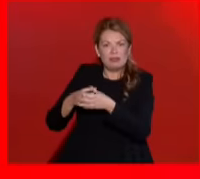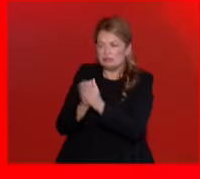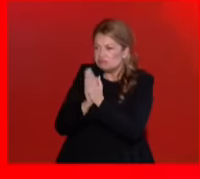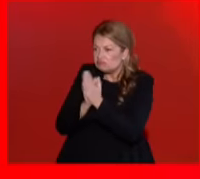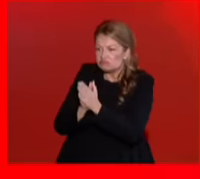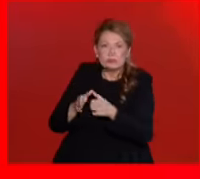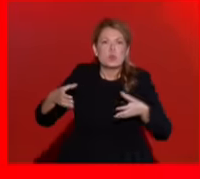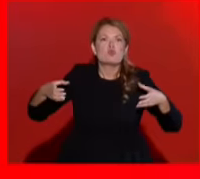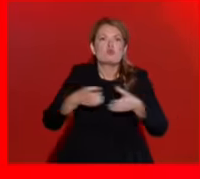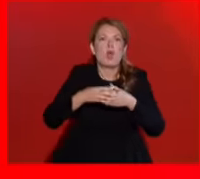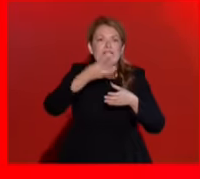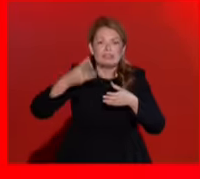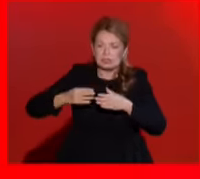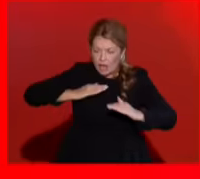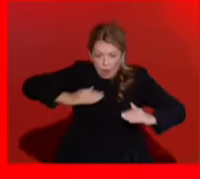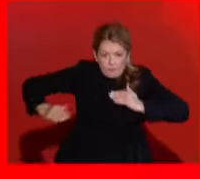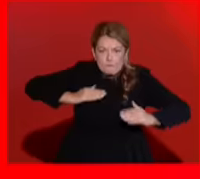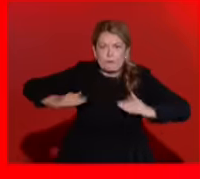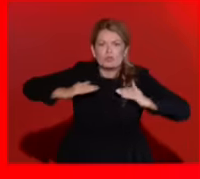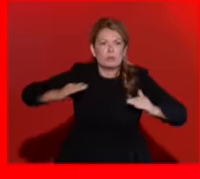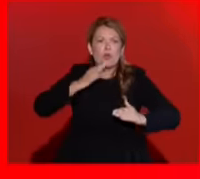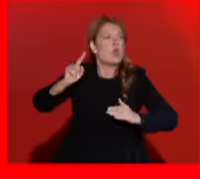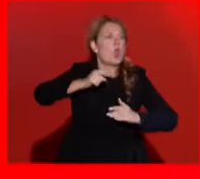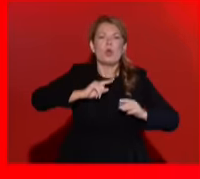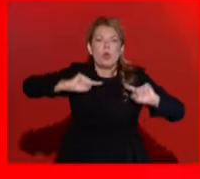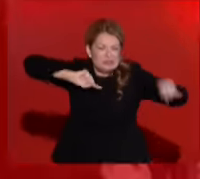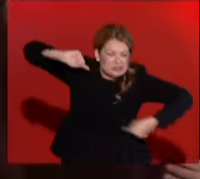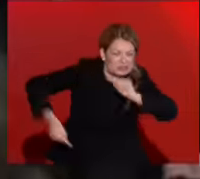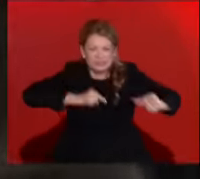το κόμμα μας από τον οργανωμένο τραμπουκισμό.